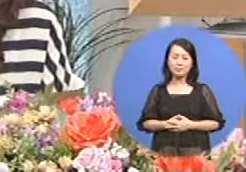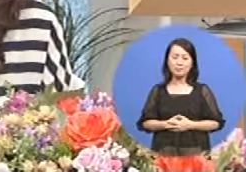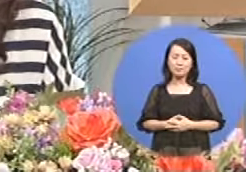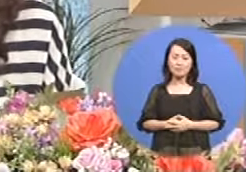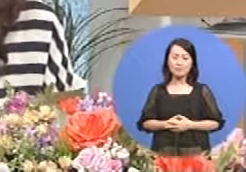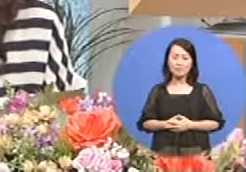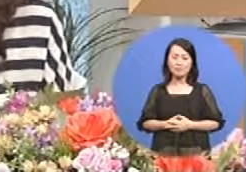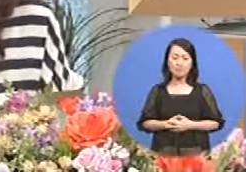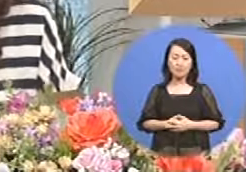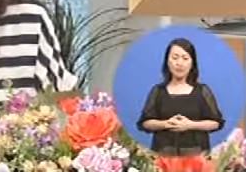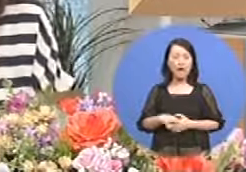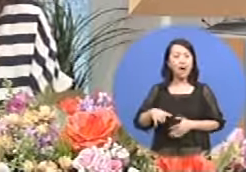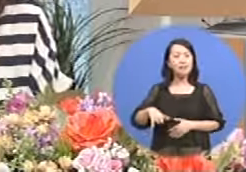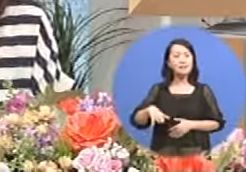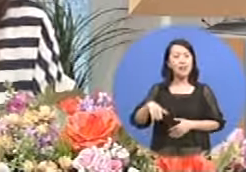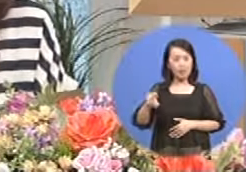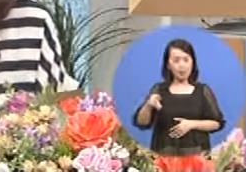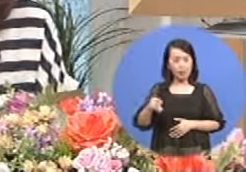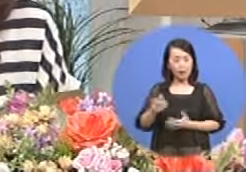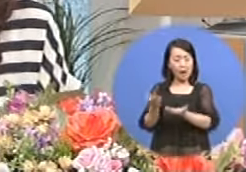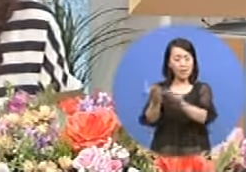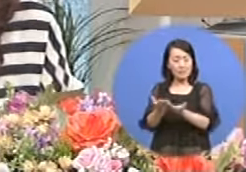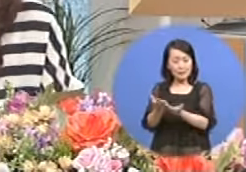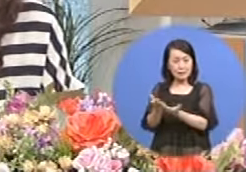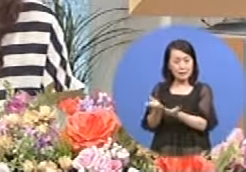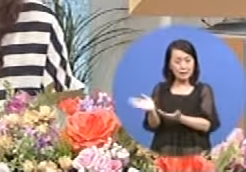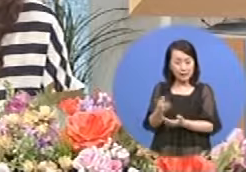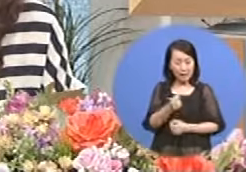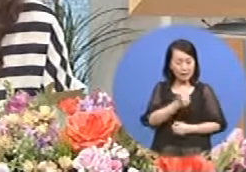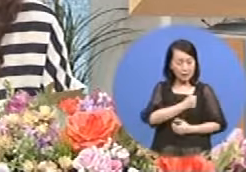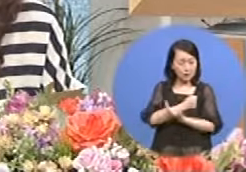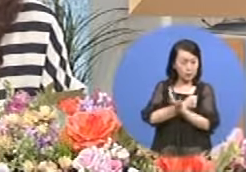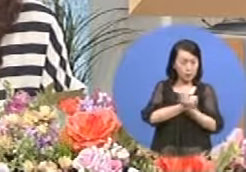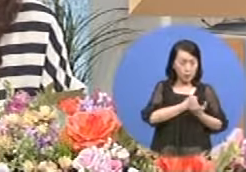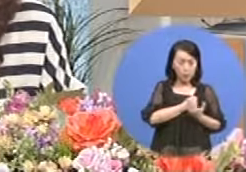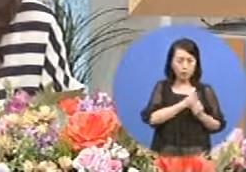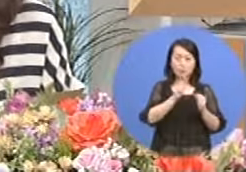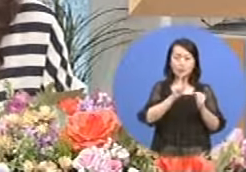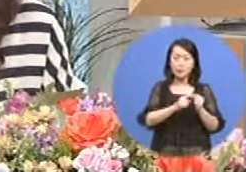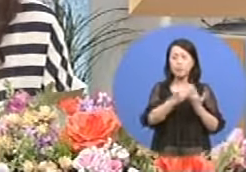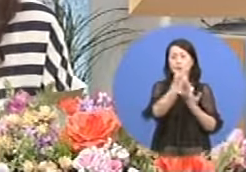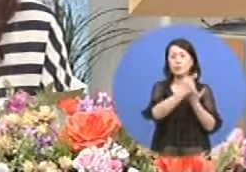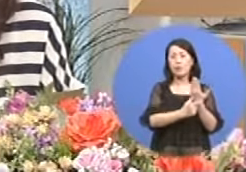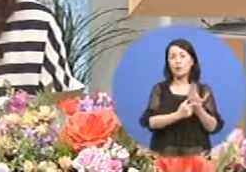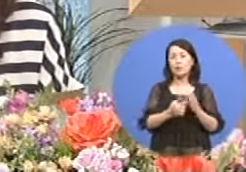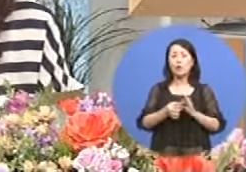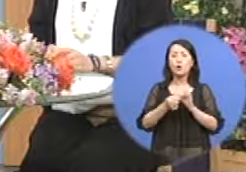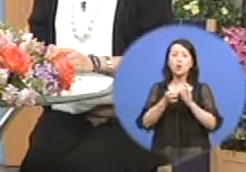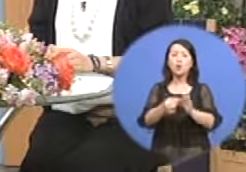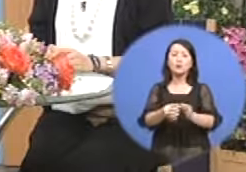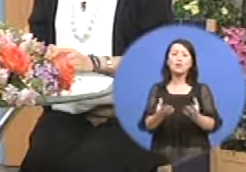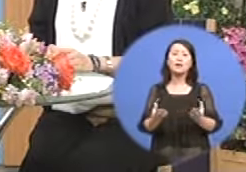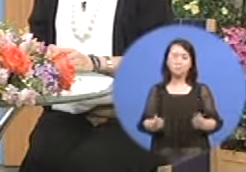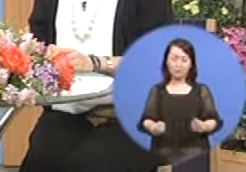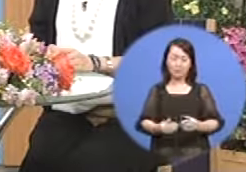紀の国21、前半は地震から身を守るためにと題してお送りしました。